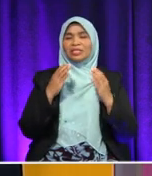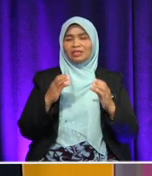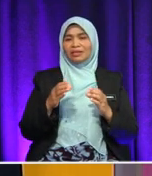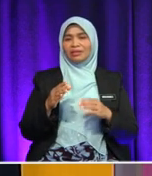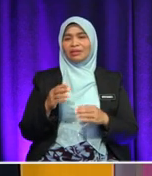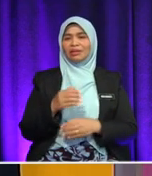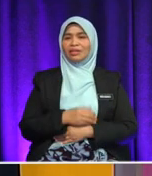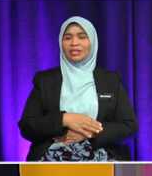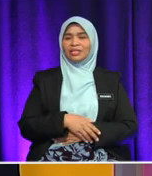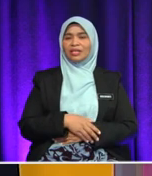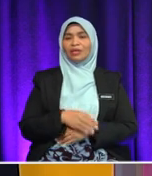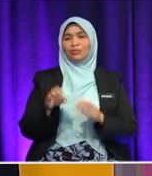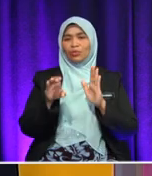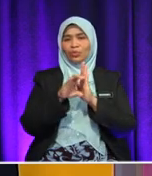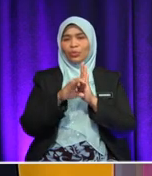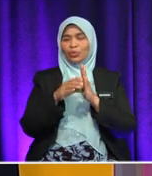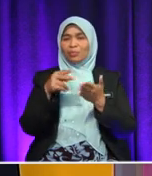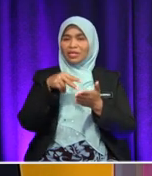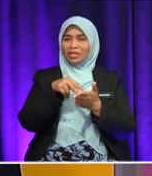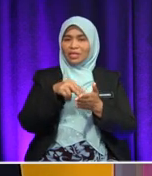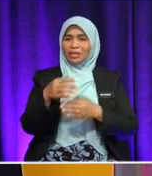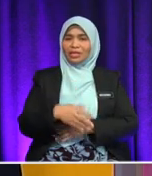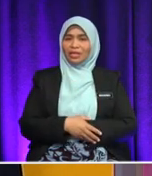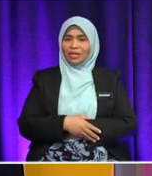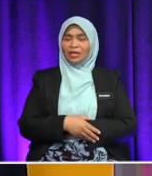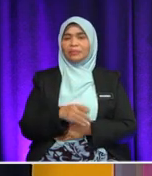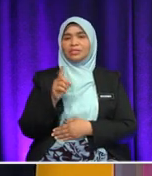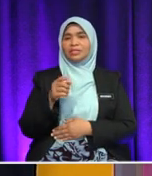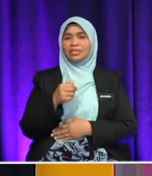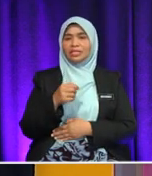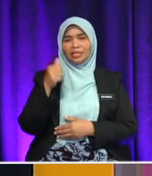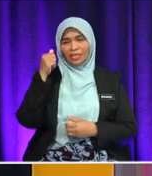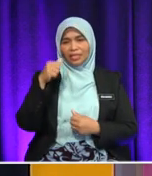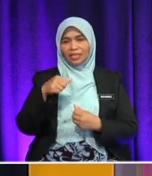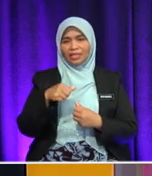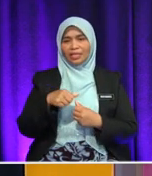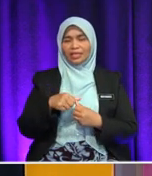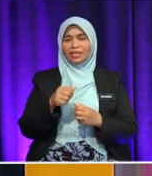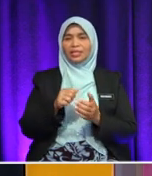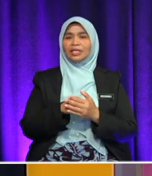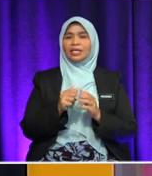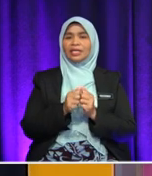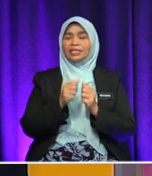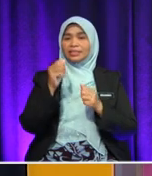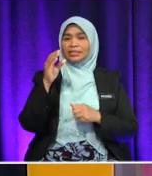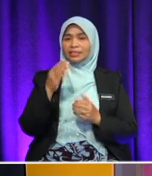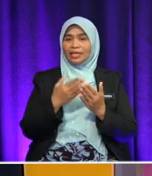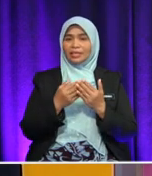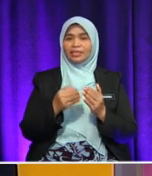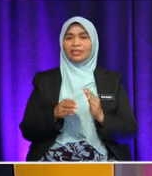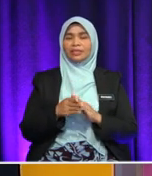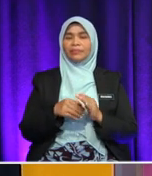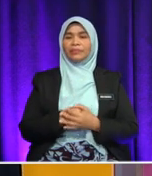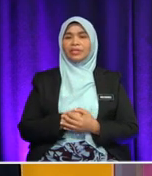walhamdulillahi wa Lailahaillallah wallahu akbar jadi hadis tadi yang dibacakan memang jelas sangat jelas